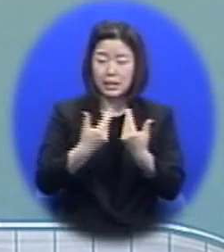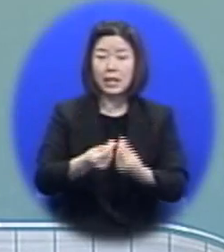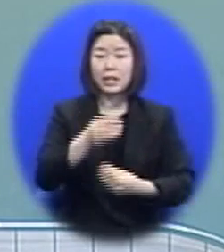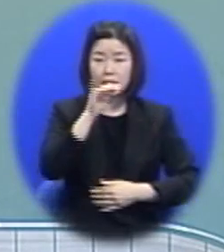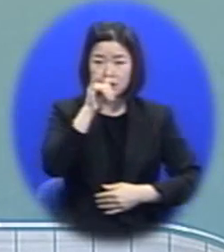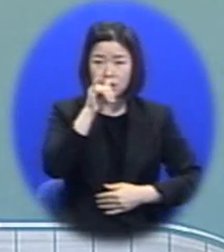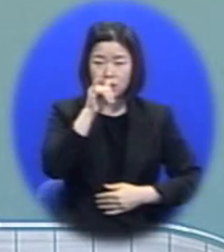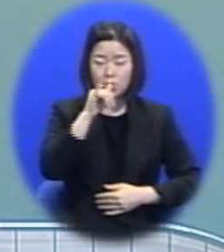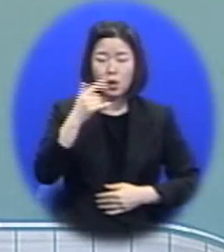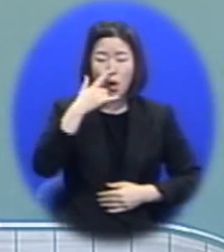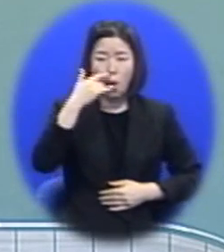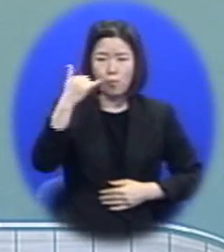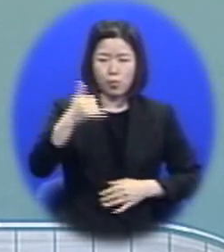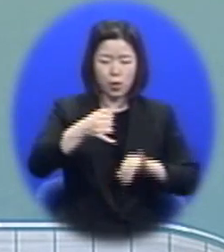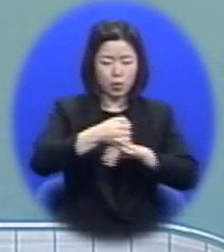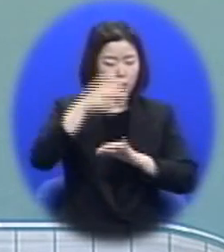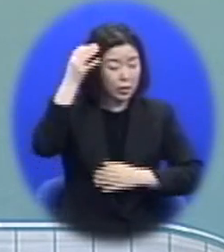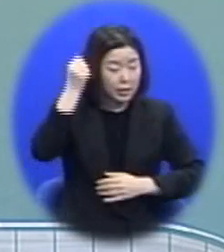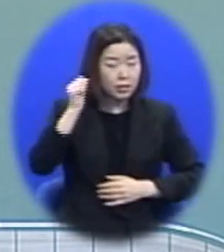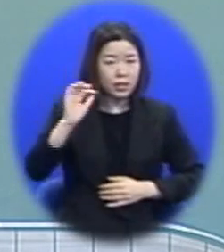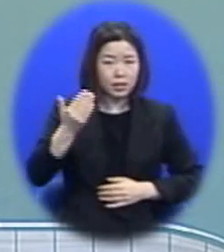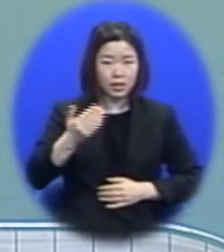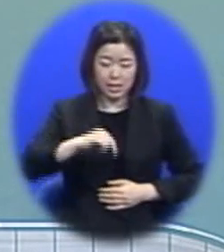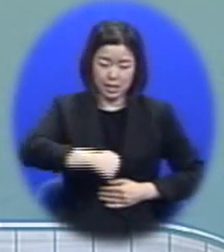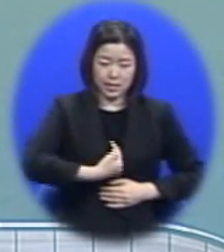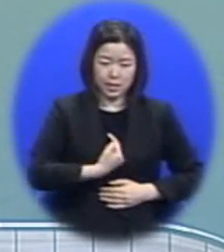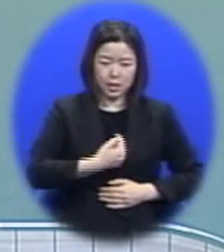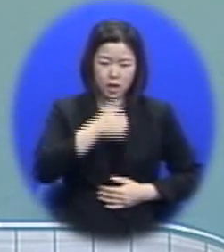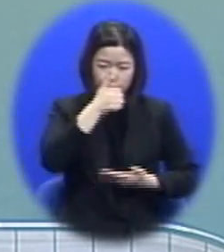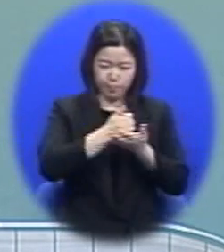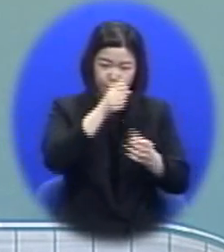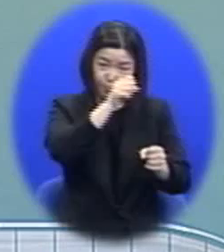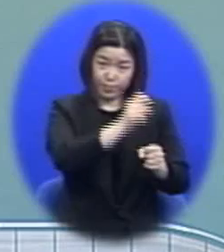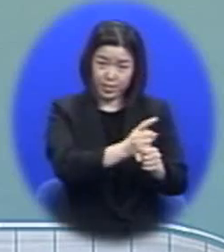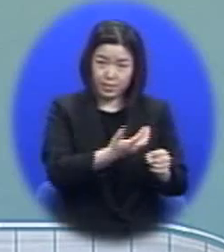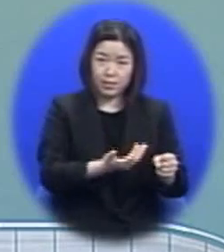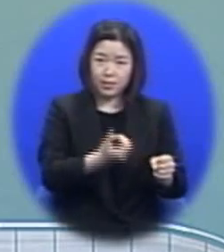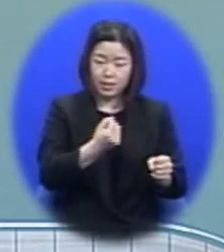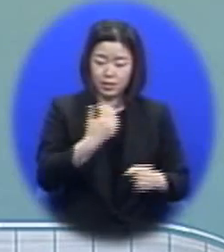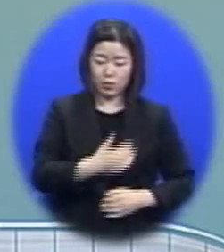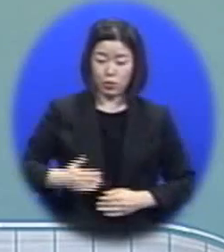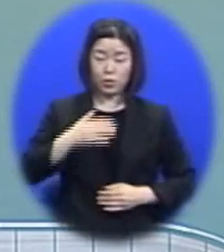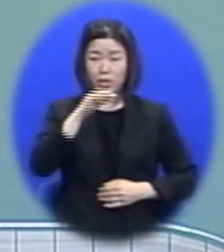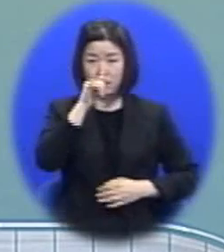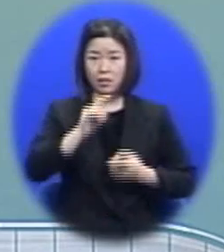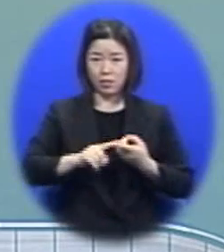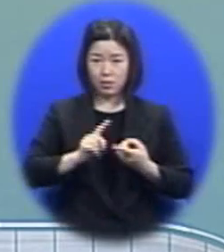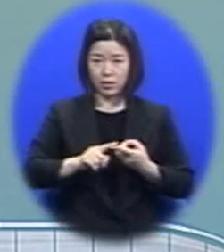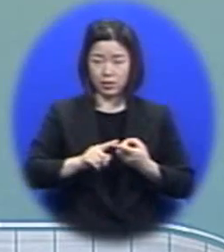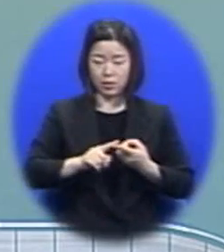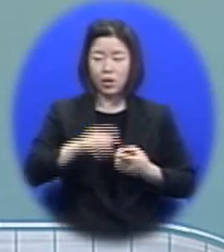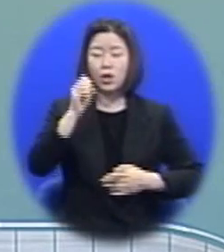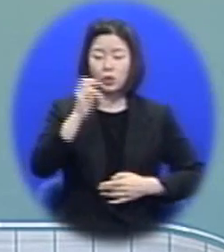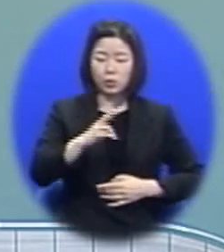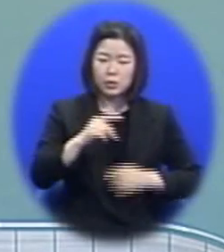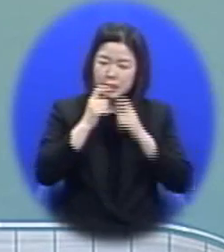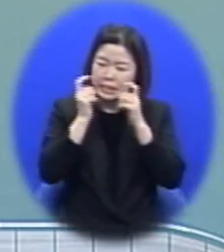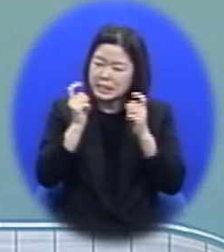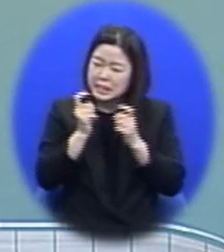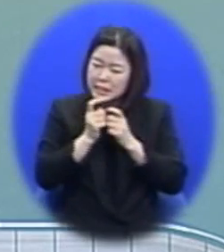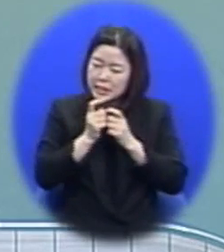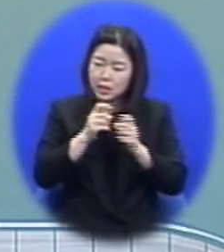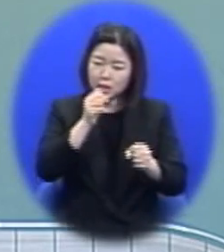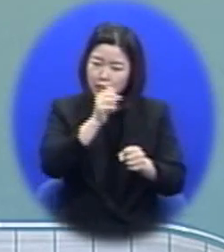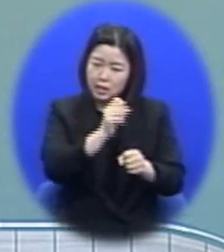됩니다 자기가이 죄성을 가지고 있는 육신이 있다는 것 그리고 이기적인 본성을 가지고 있다는